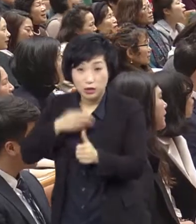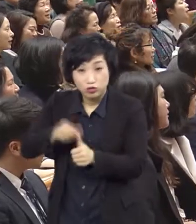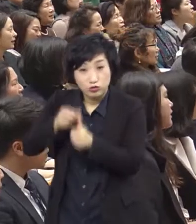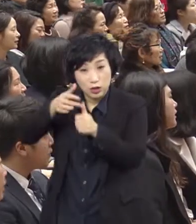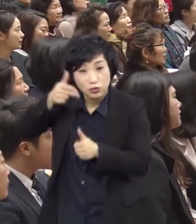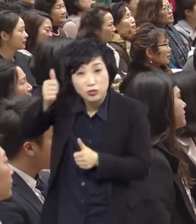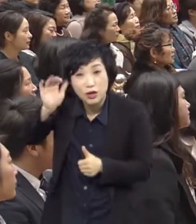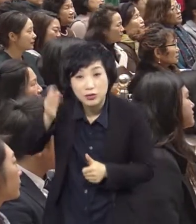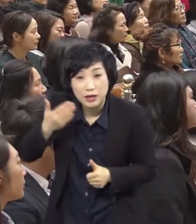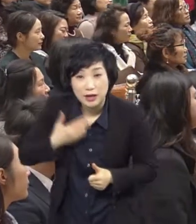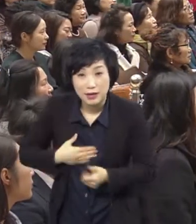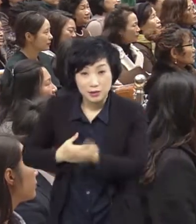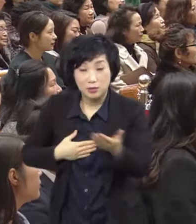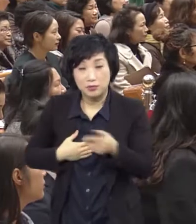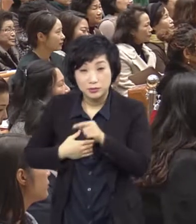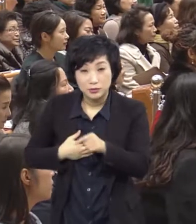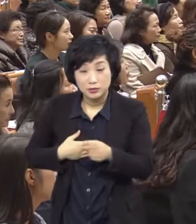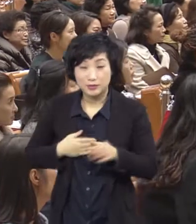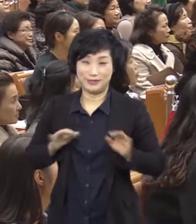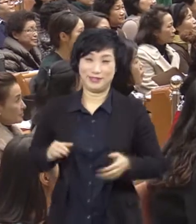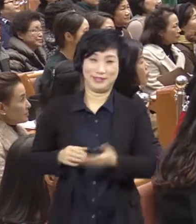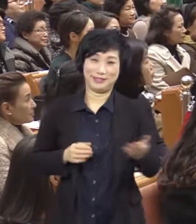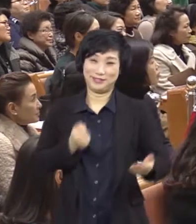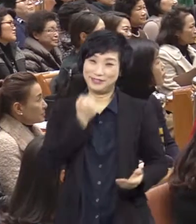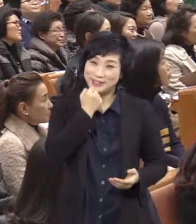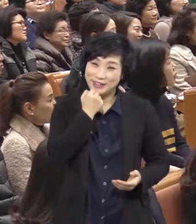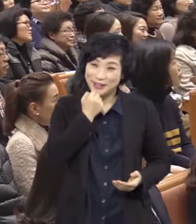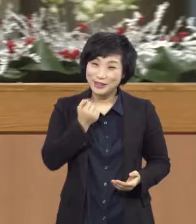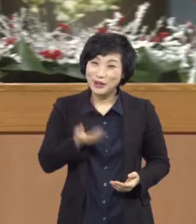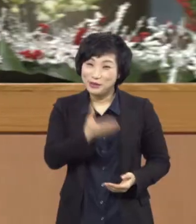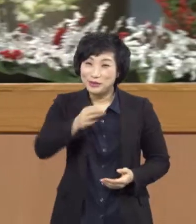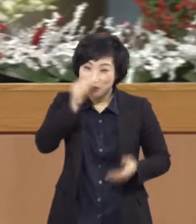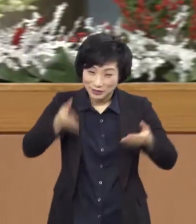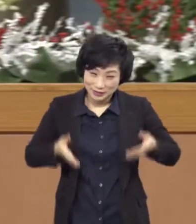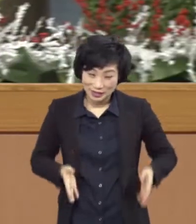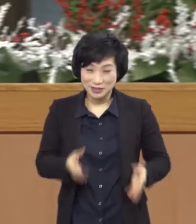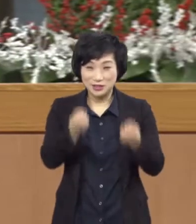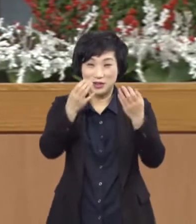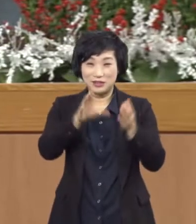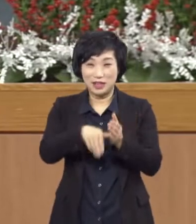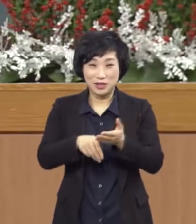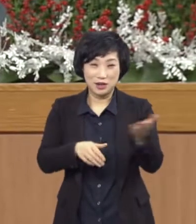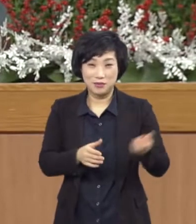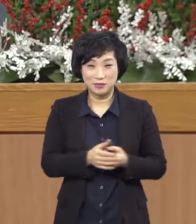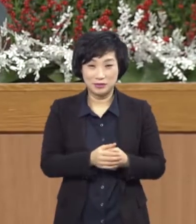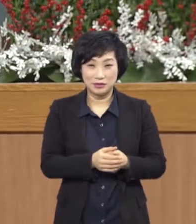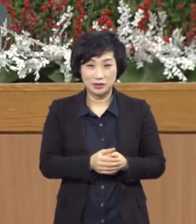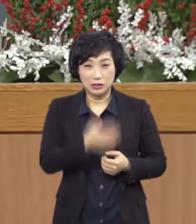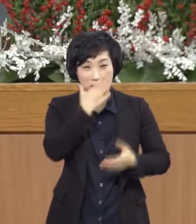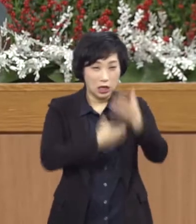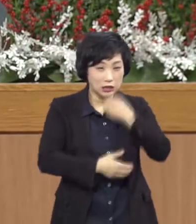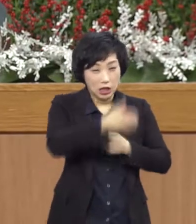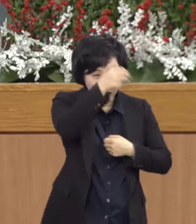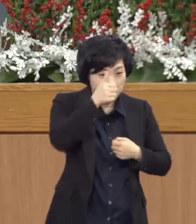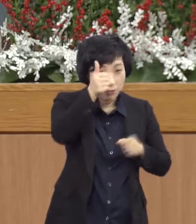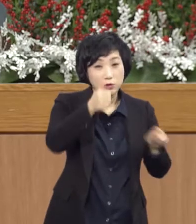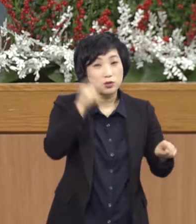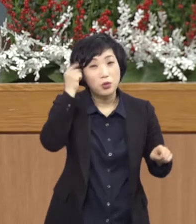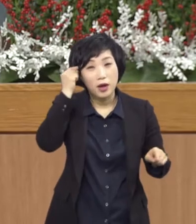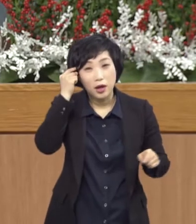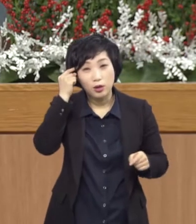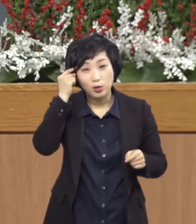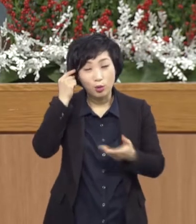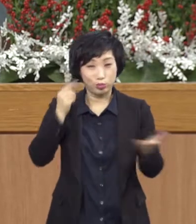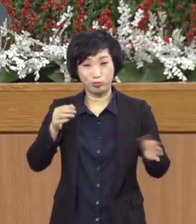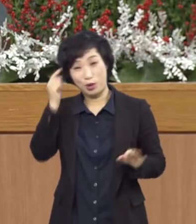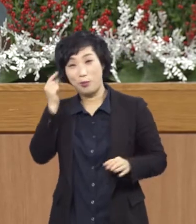말입니다. 그런데 뭐 때문에 성탄절에 산타 할아버지가 등장합니까? 예수님은